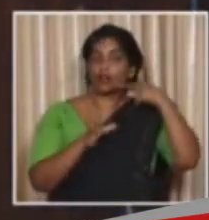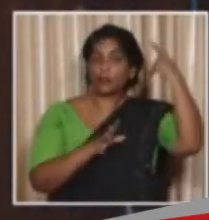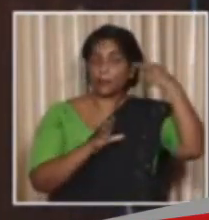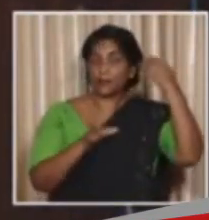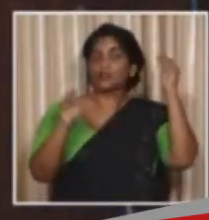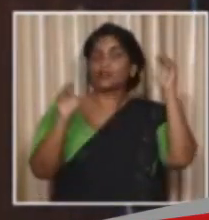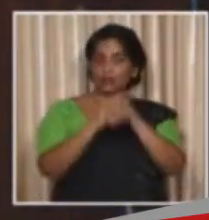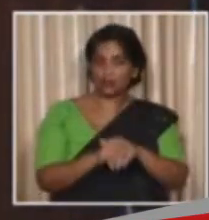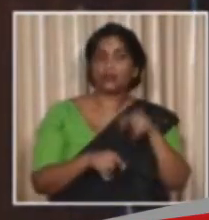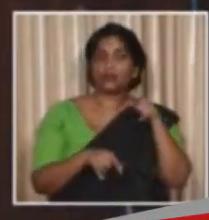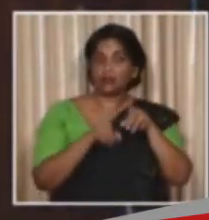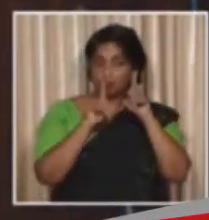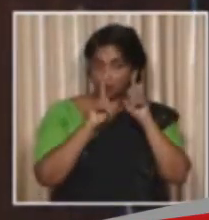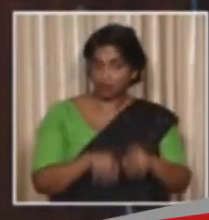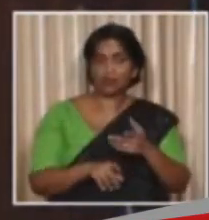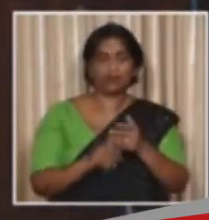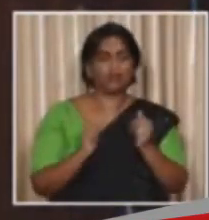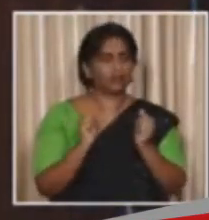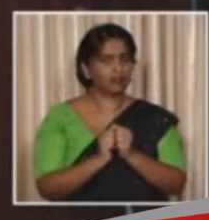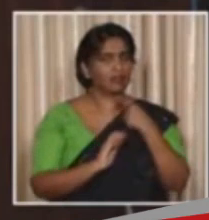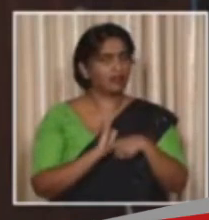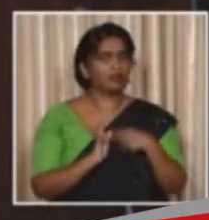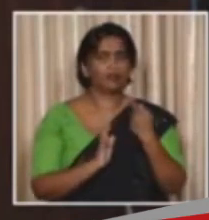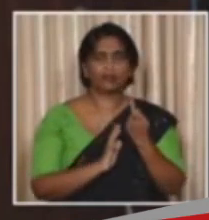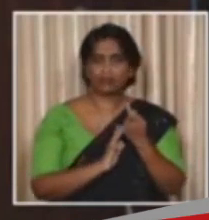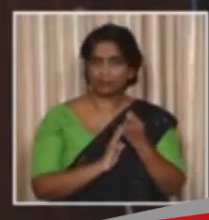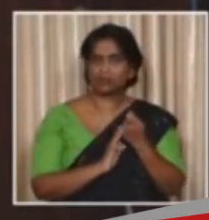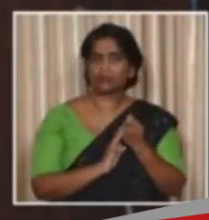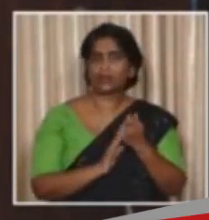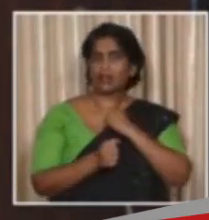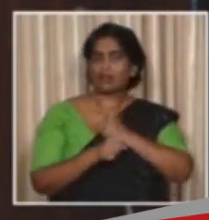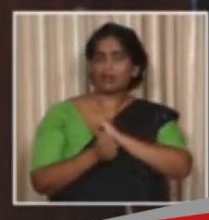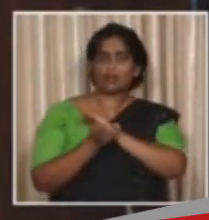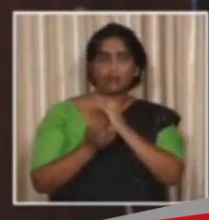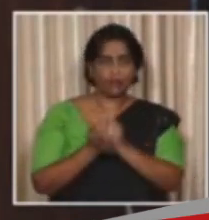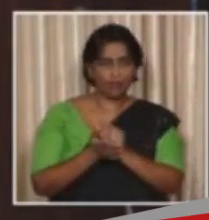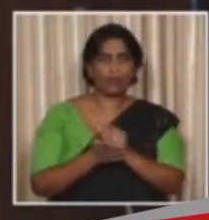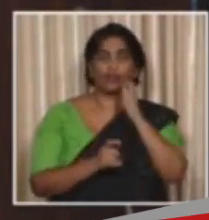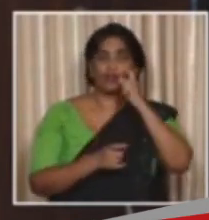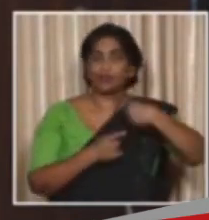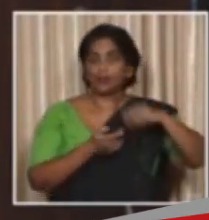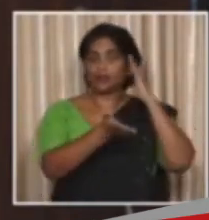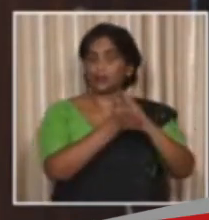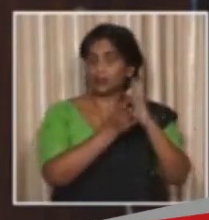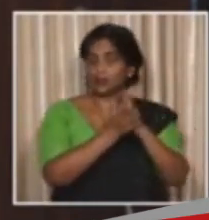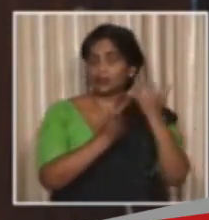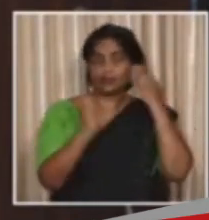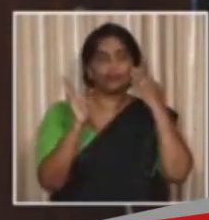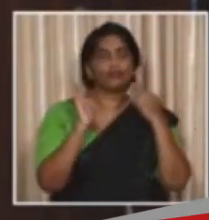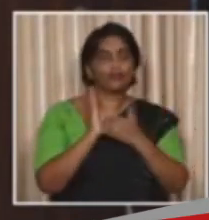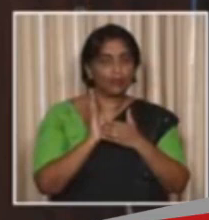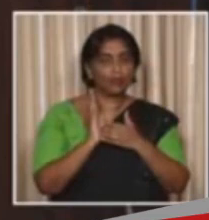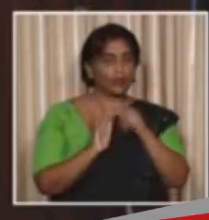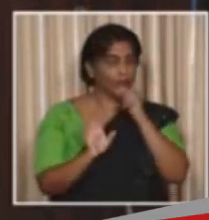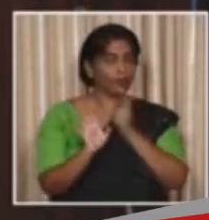අංගොඩ මානසික රෝලට මොකද මෙතුමා මේ කිසිම මේ රටේ ආර්ථිකය ගැන මහා භාණ්ඩාගාරය ගැන ජනතාවට මේ සේවාව